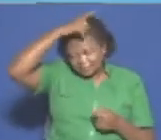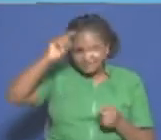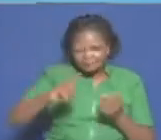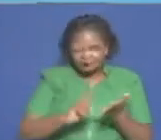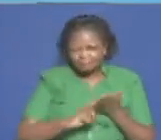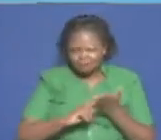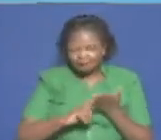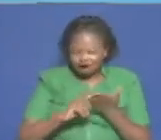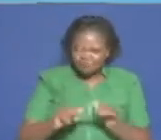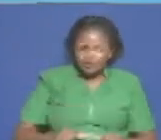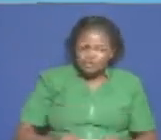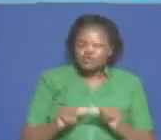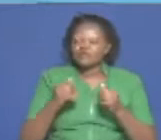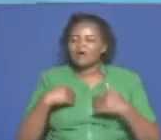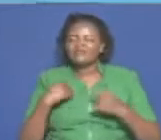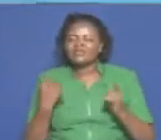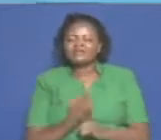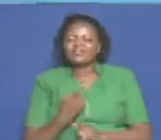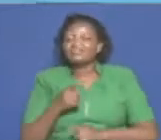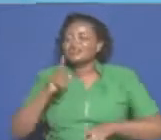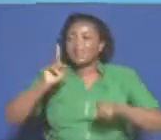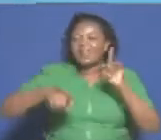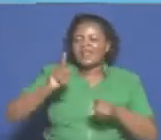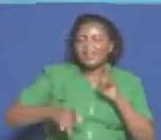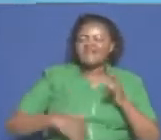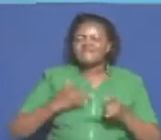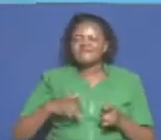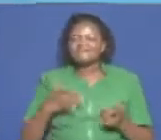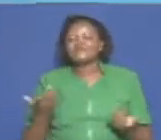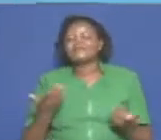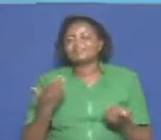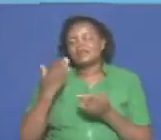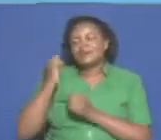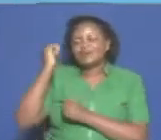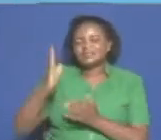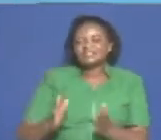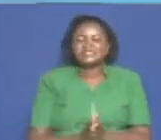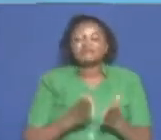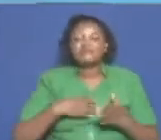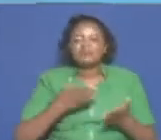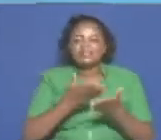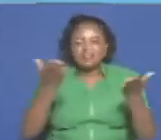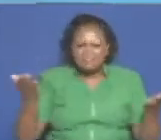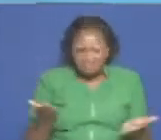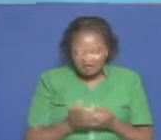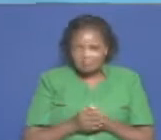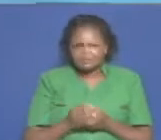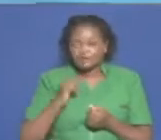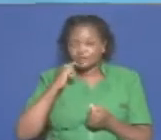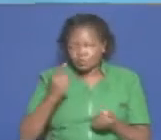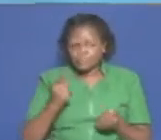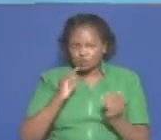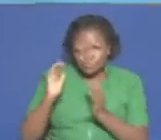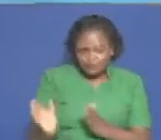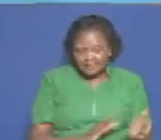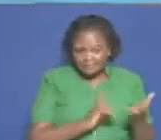umezidi kuibua hisia mseto kutoka katika upande wa wanasiasa na hata katika upande wa wananchi humu nchini. Na hivyo basi, ili kuandaa